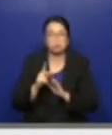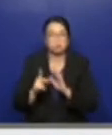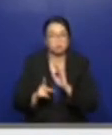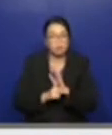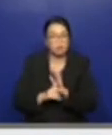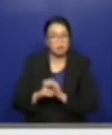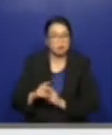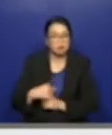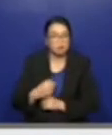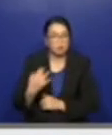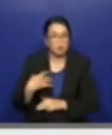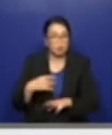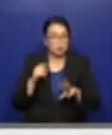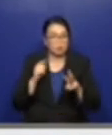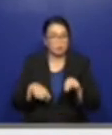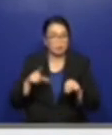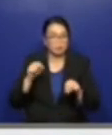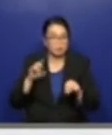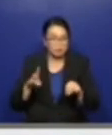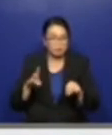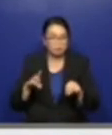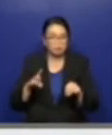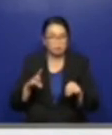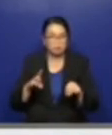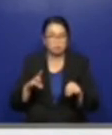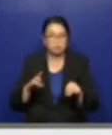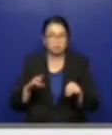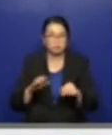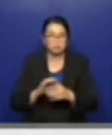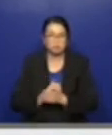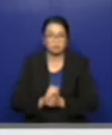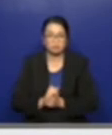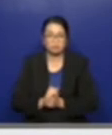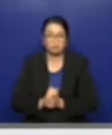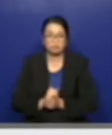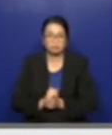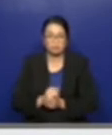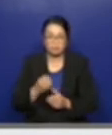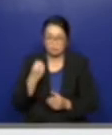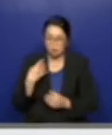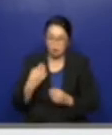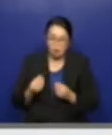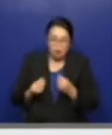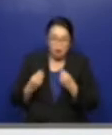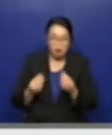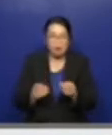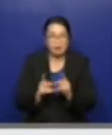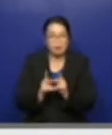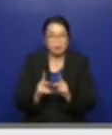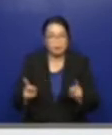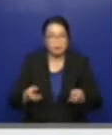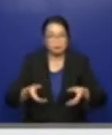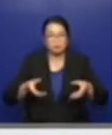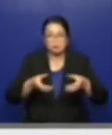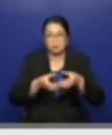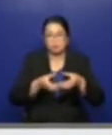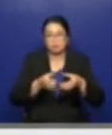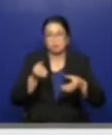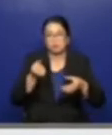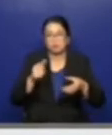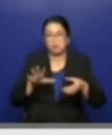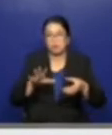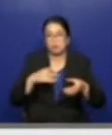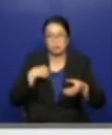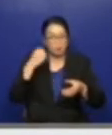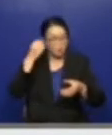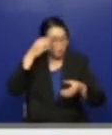27ของพระราชบัญญัติฉบับนี้นะฮะให้มีคณะกรรมการขึ้นมาคณะหนึ่งมี15ท่านฮะเป็นผู้ที่มี